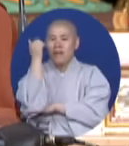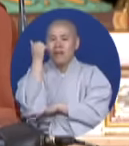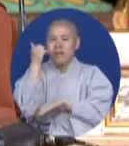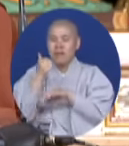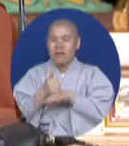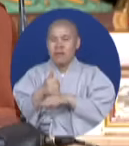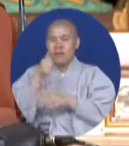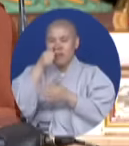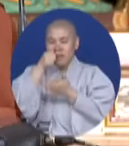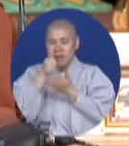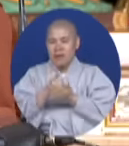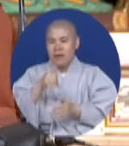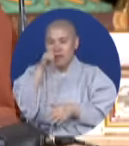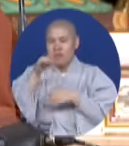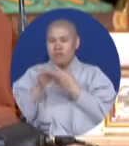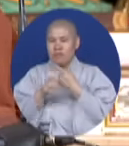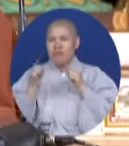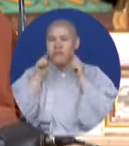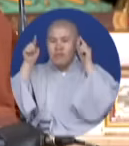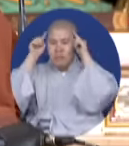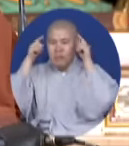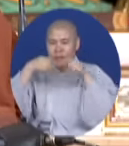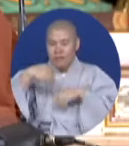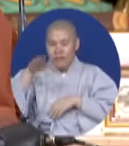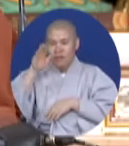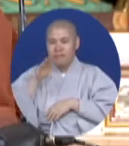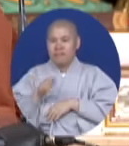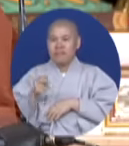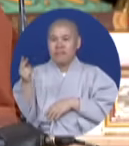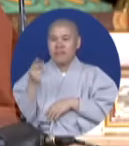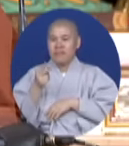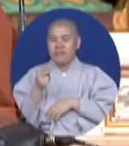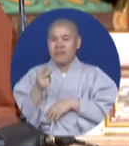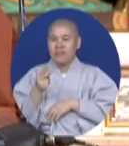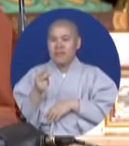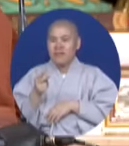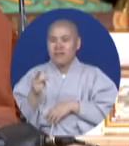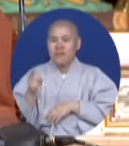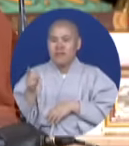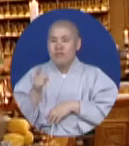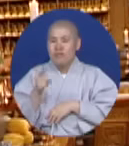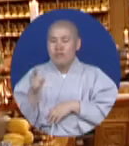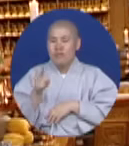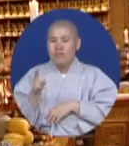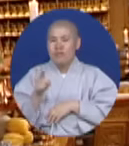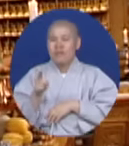재지으면 지옥가고 그 다음에 어디 가죠?